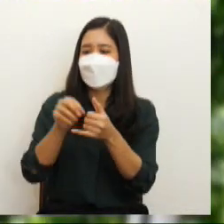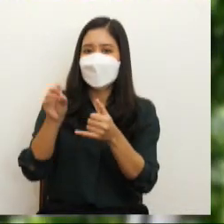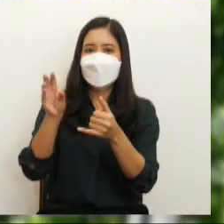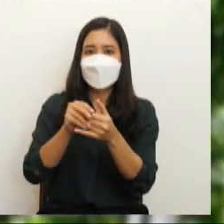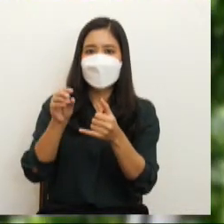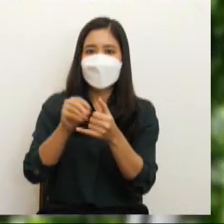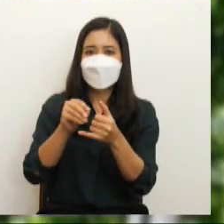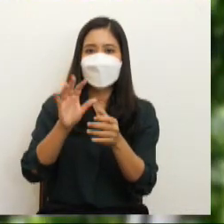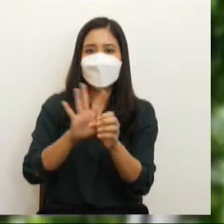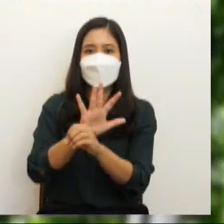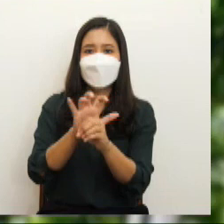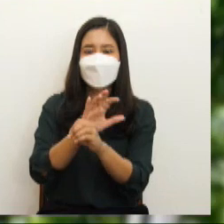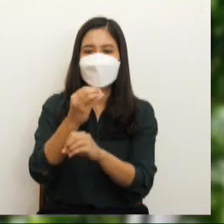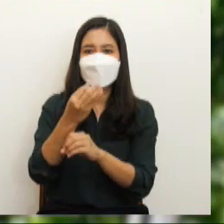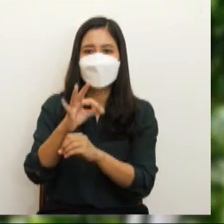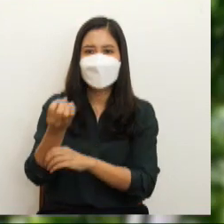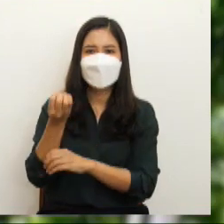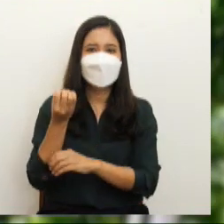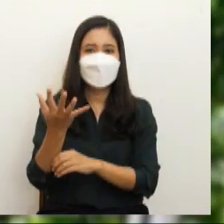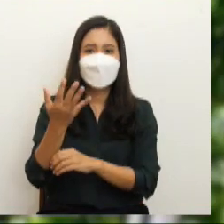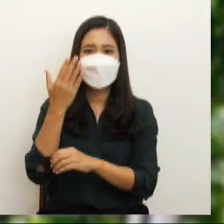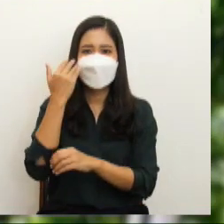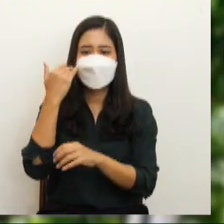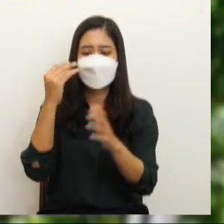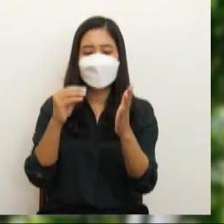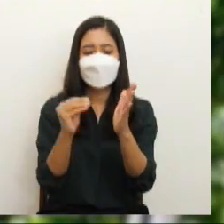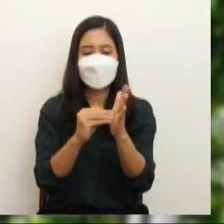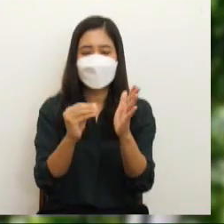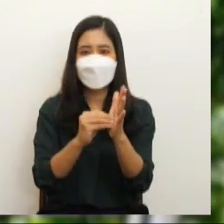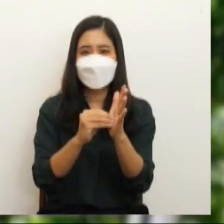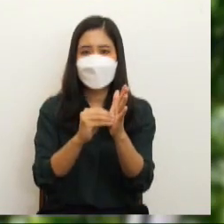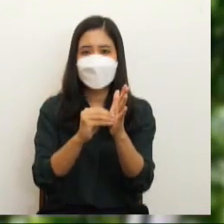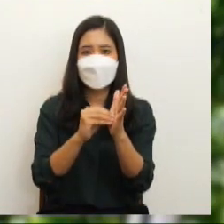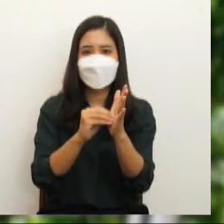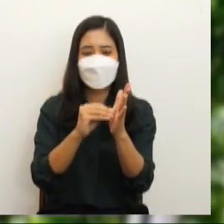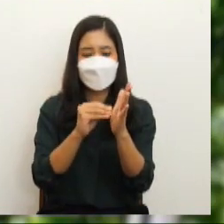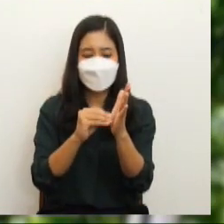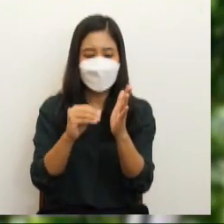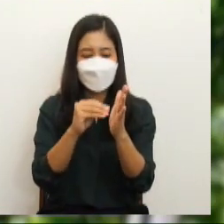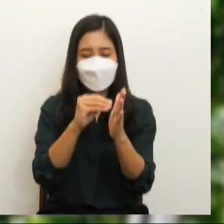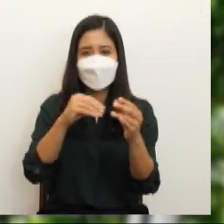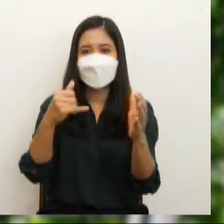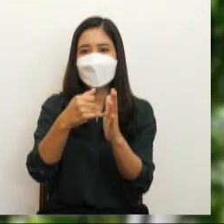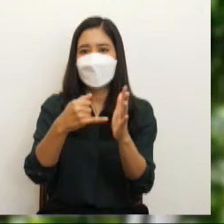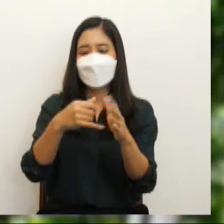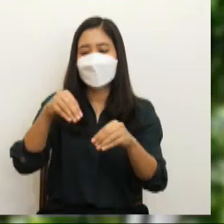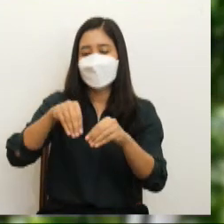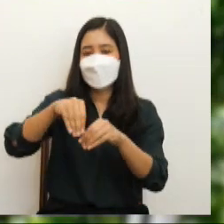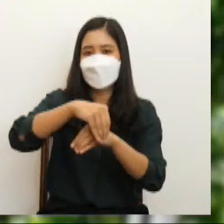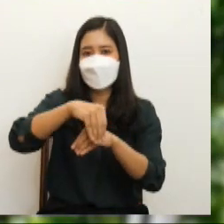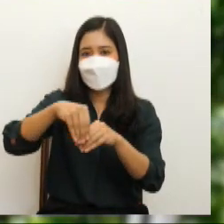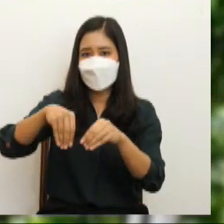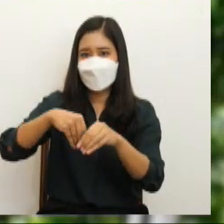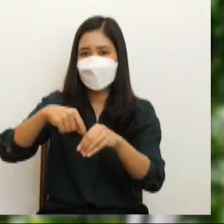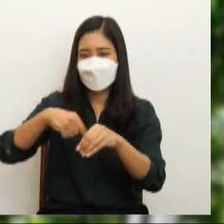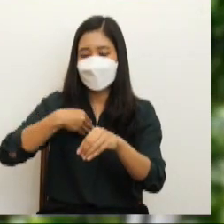แคมป์คนงานบ้างหรือคนเคลื่อนไหวจากกรุงเทพและเขตพื้นที่ปริมณฑลไปยังพี่น้องต่างจังหวัดก็จะมี